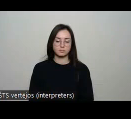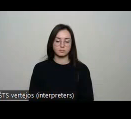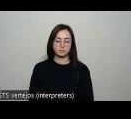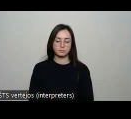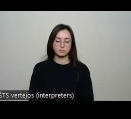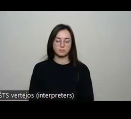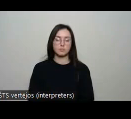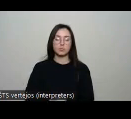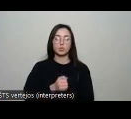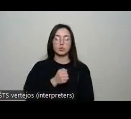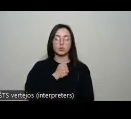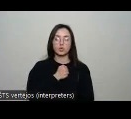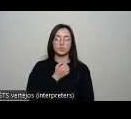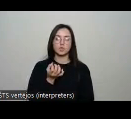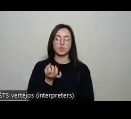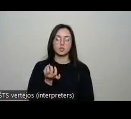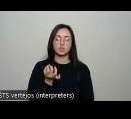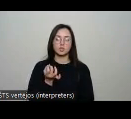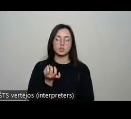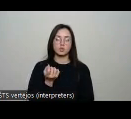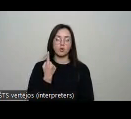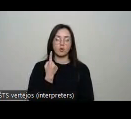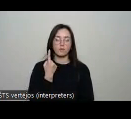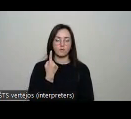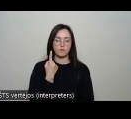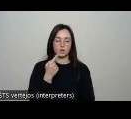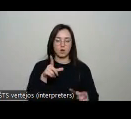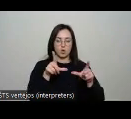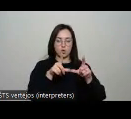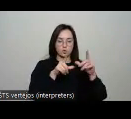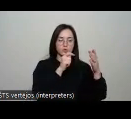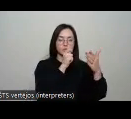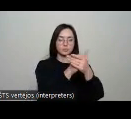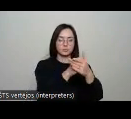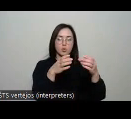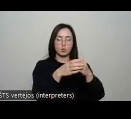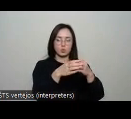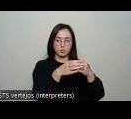Turėsime dar vieną užsiėmimą grupėje.